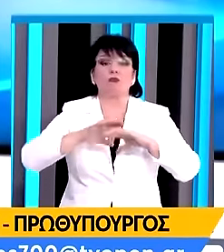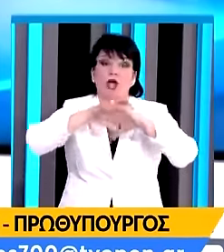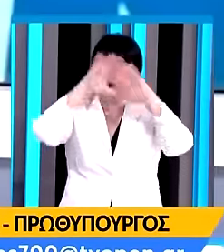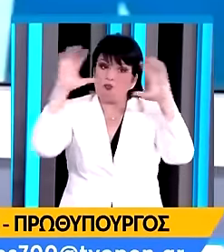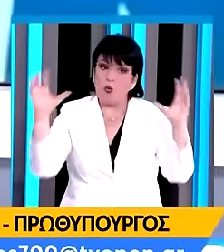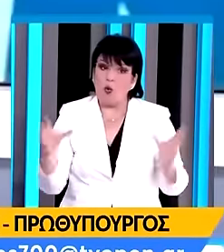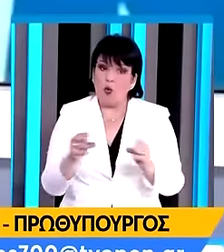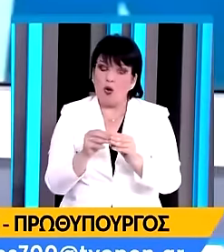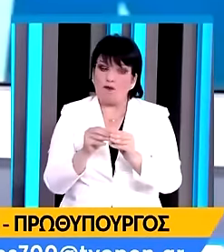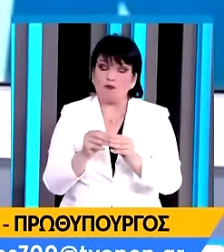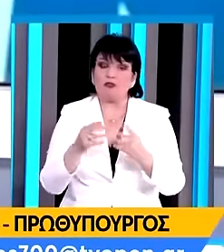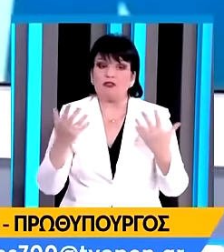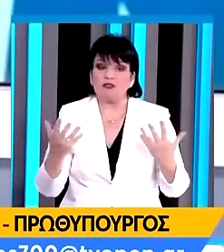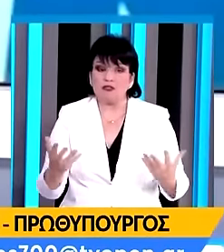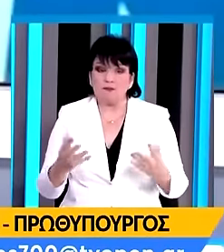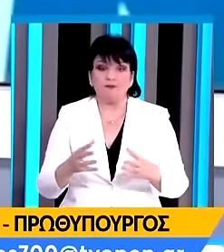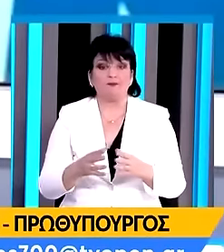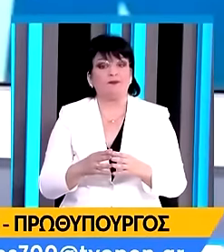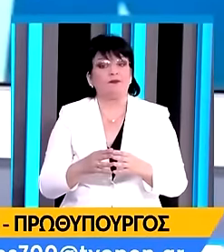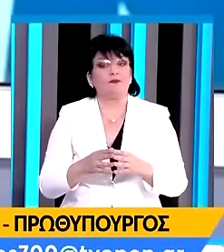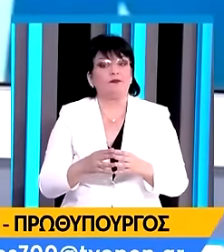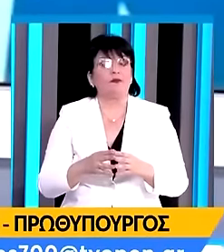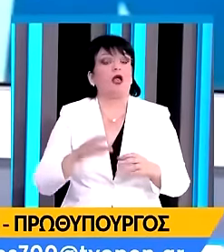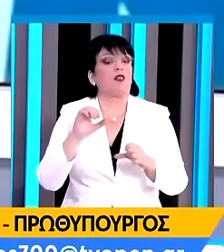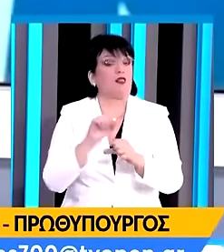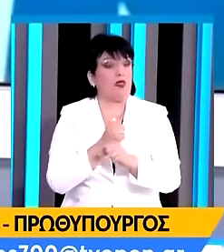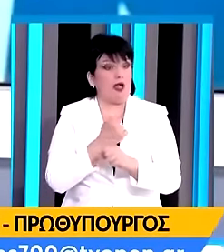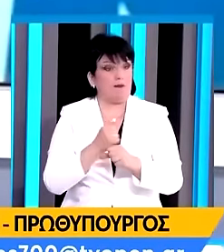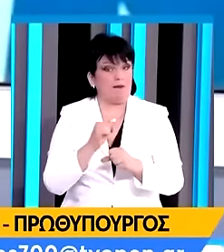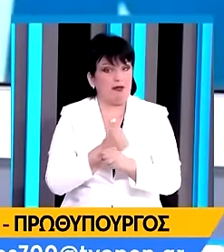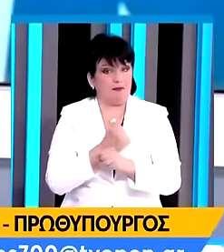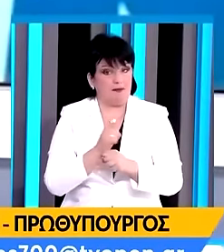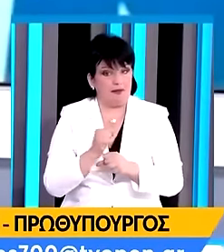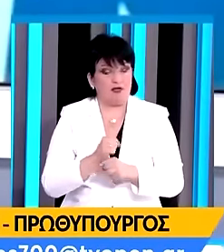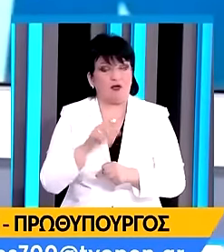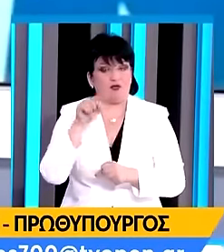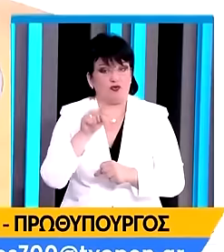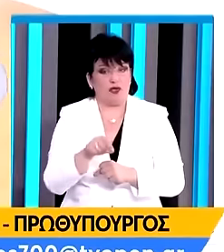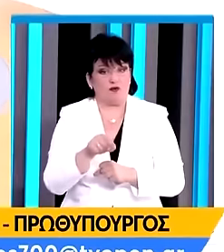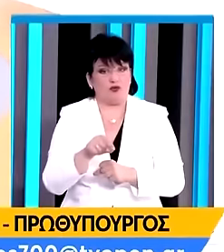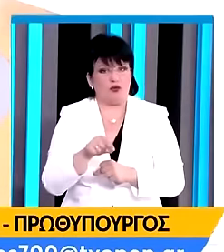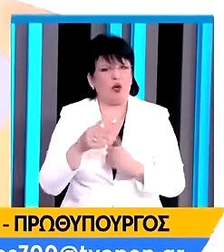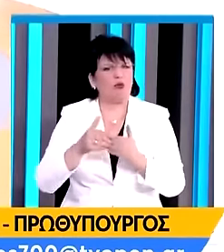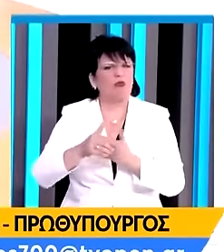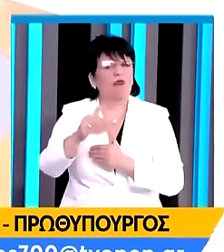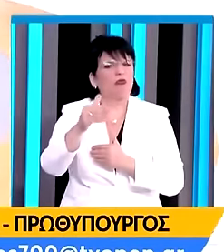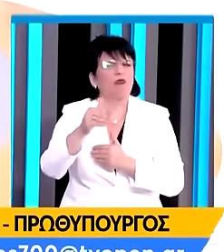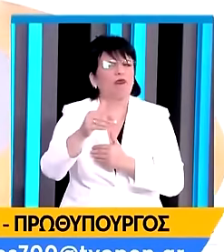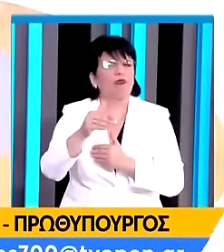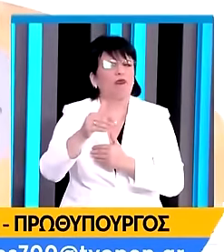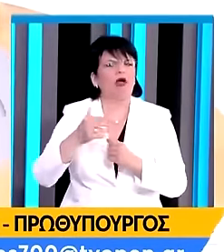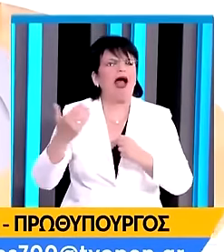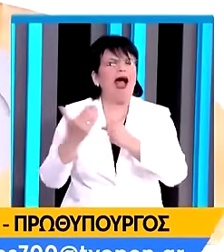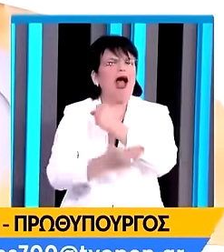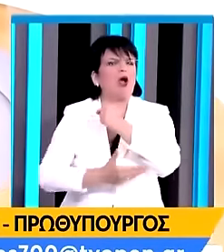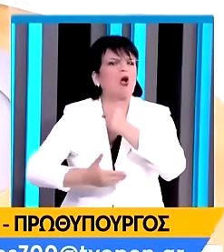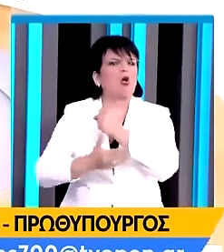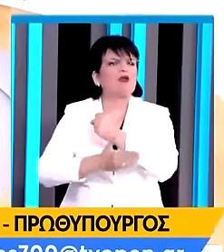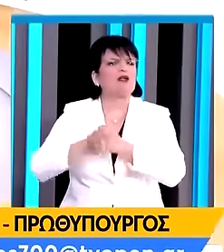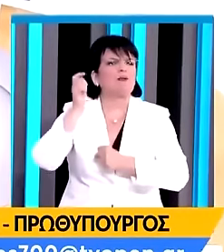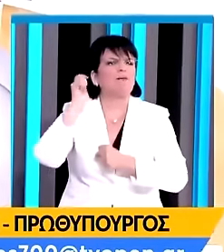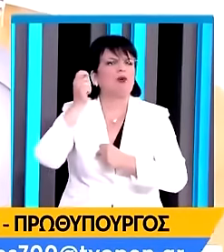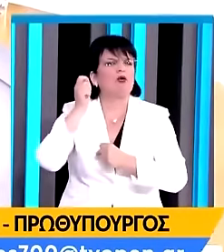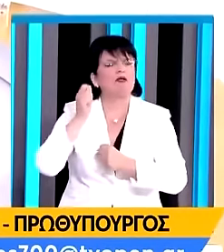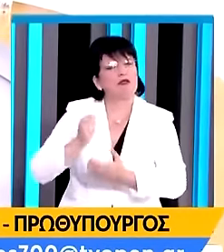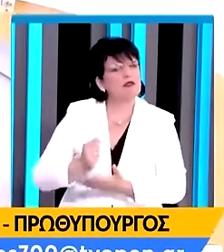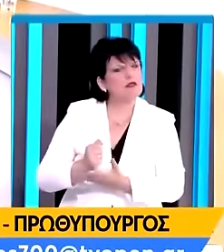έχω εισηγηθεί και θα επιμείνω σε πολύ μεγάλη λεπτομέρεια σε αυτό. Τι θα γίνει με την κοινή αγροτική πολιτική? Πώς θα